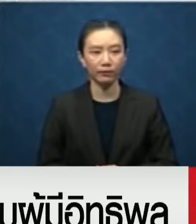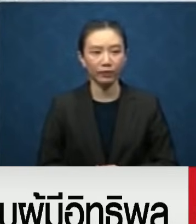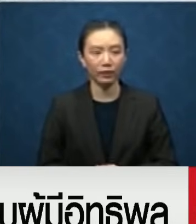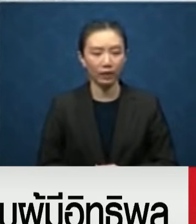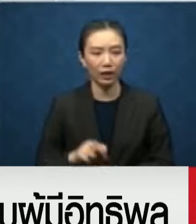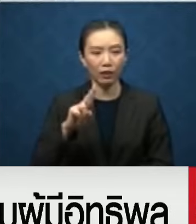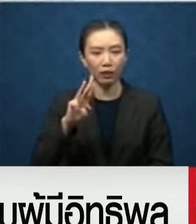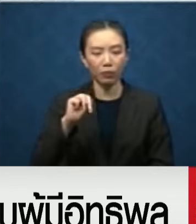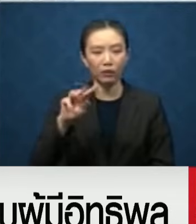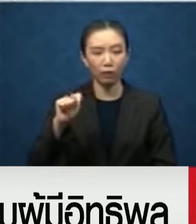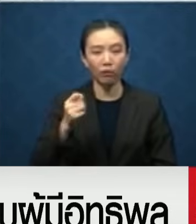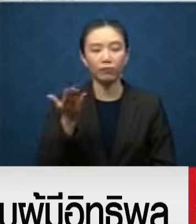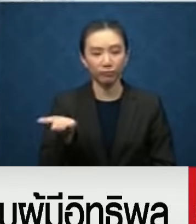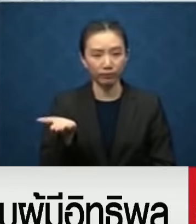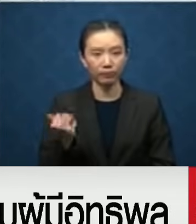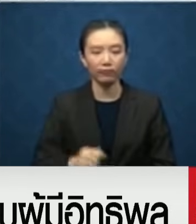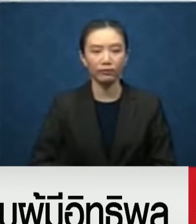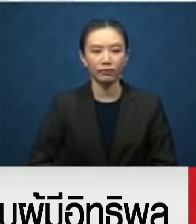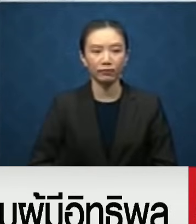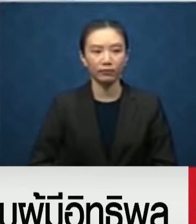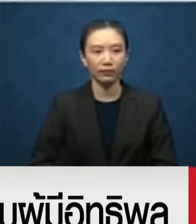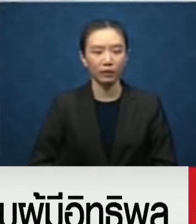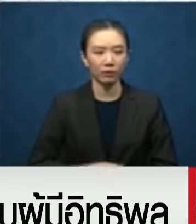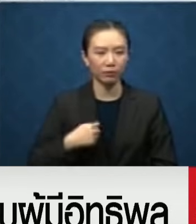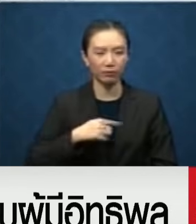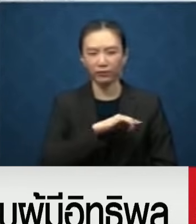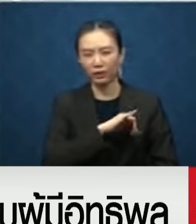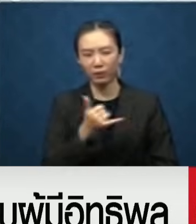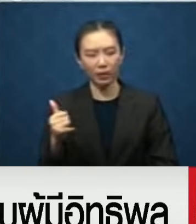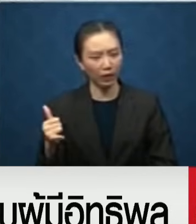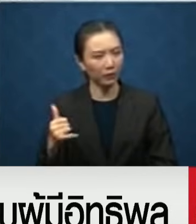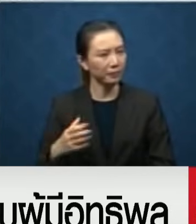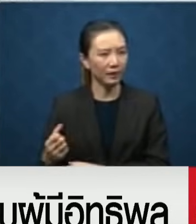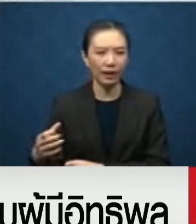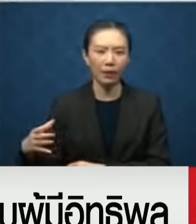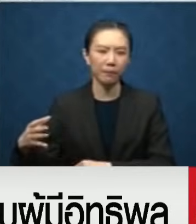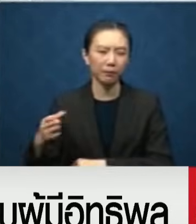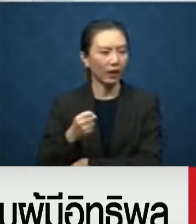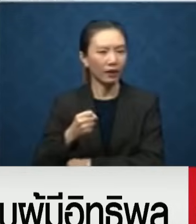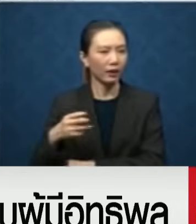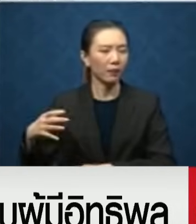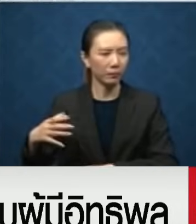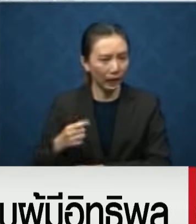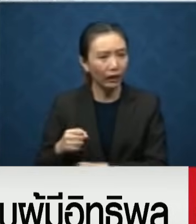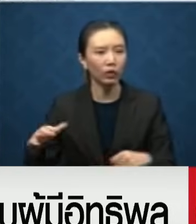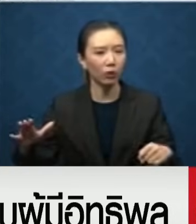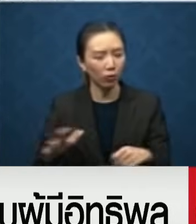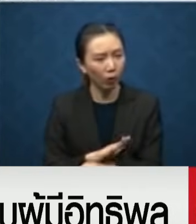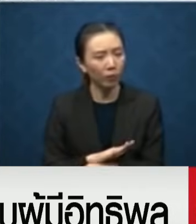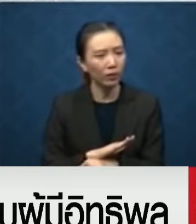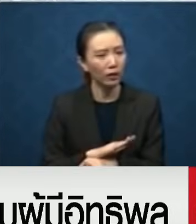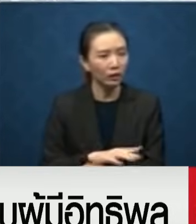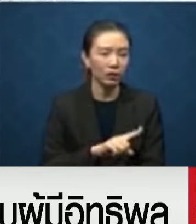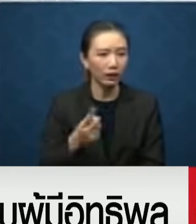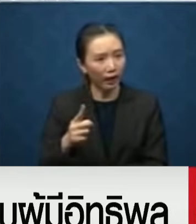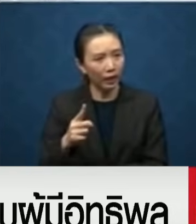จะทำได้นานแค่ไหนหรือแค่สร้างภาพเพราะอย่างที่เราทราบกันว่าผู้มีอิทธิพลในประเทศไทยส่วนใหญ่ก็มาจาก